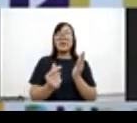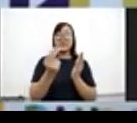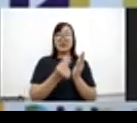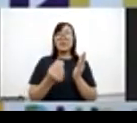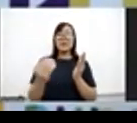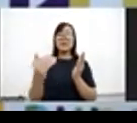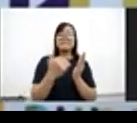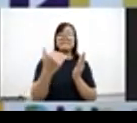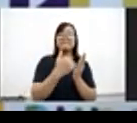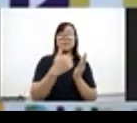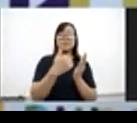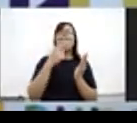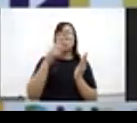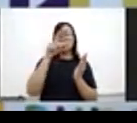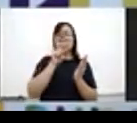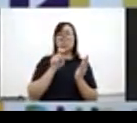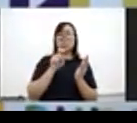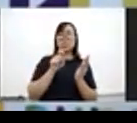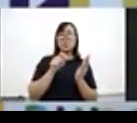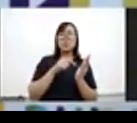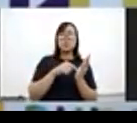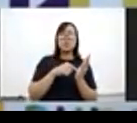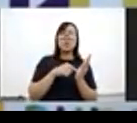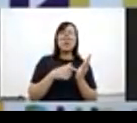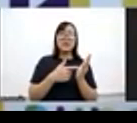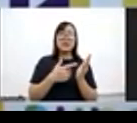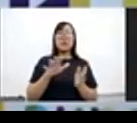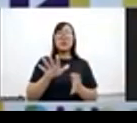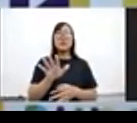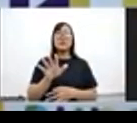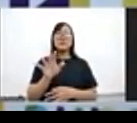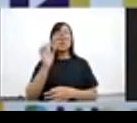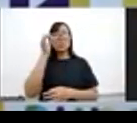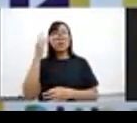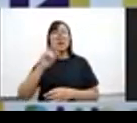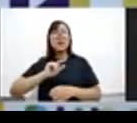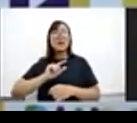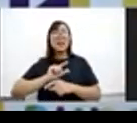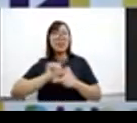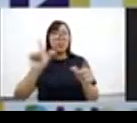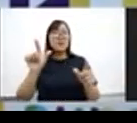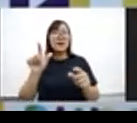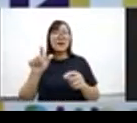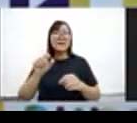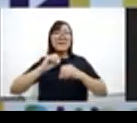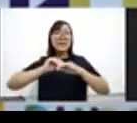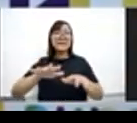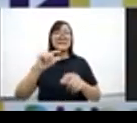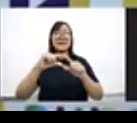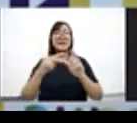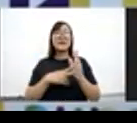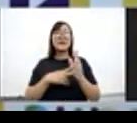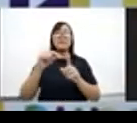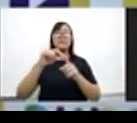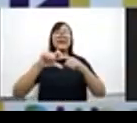jadi tadi saya mungkin ada yang lupa saya sebut jadi sama pelaporan implementasi rantai itu selain dilaporkan kepada Presiden setiap